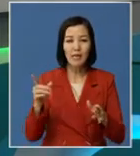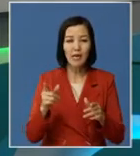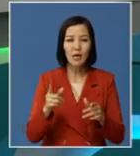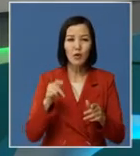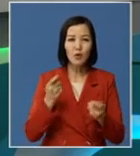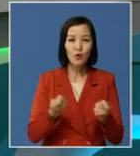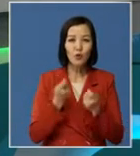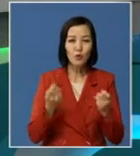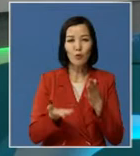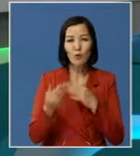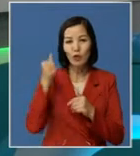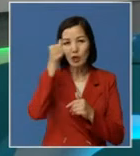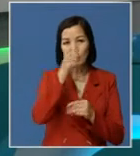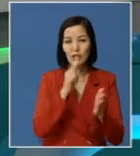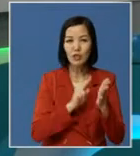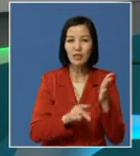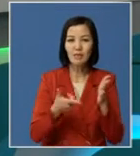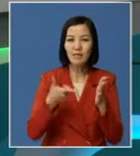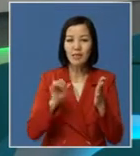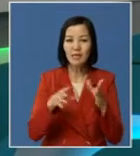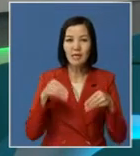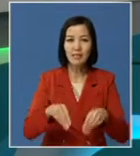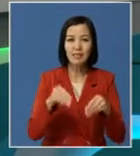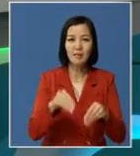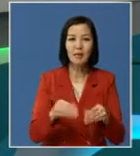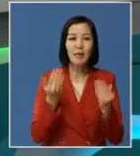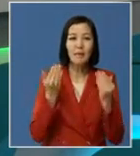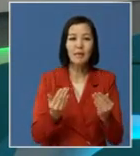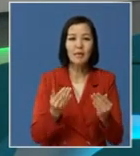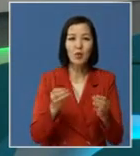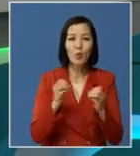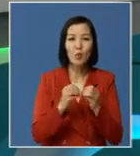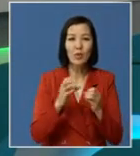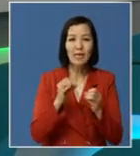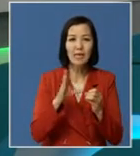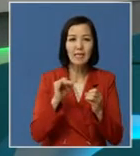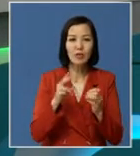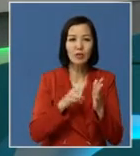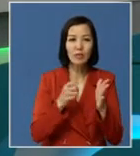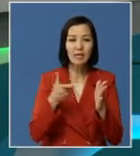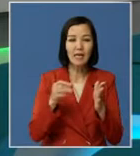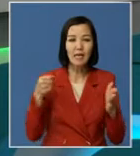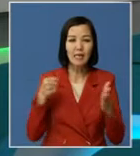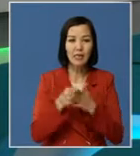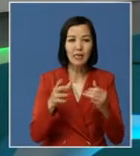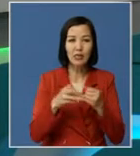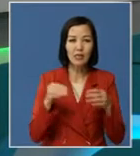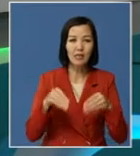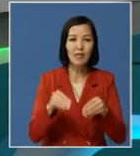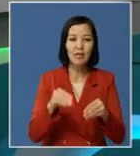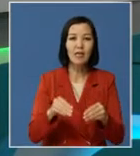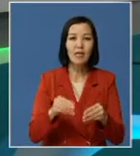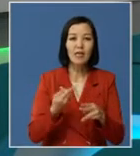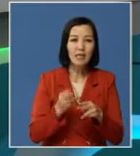тұқымы өткен жылы 70 гектарға себілсе, биыл 10 еселеніп 700 гектар алқапқа